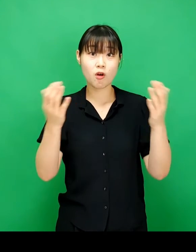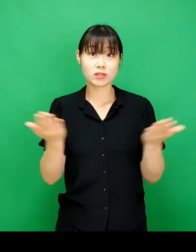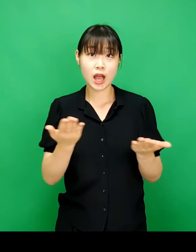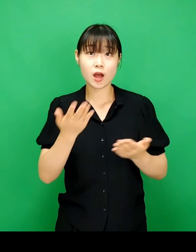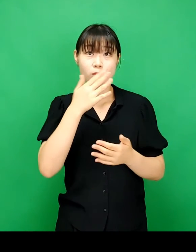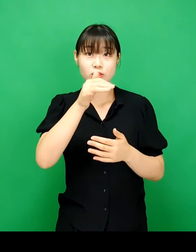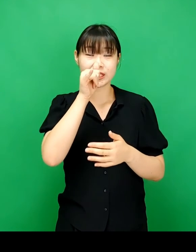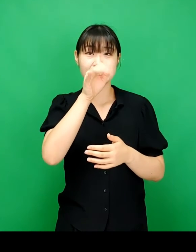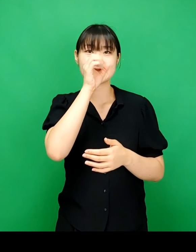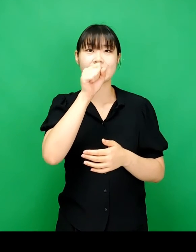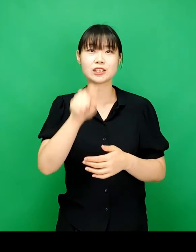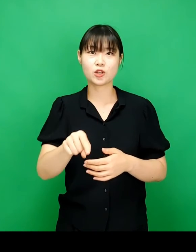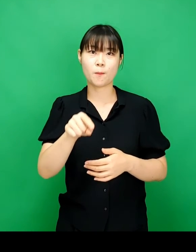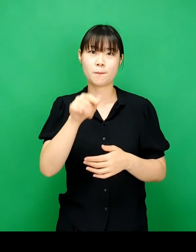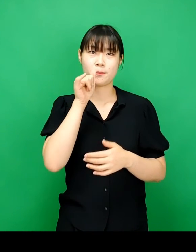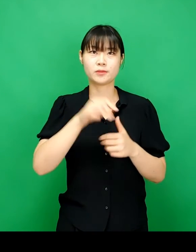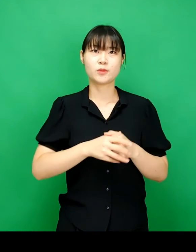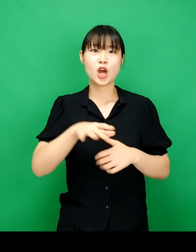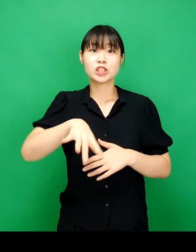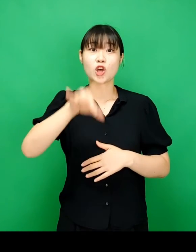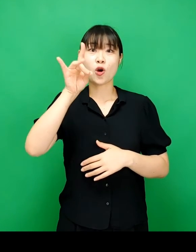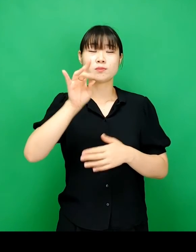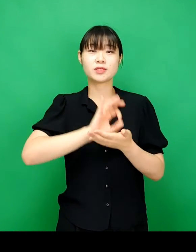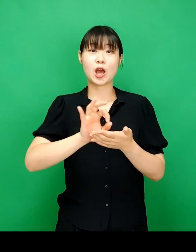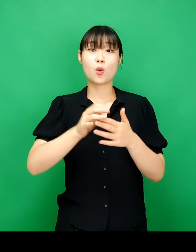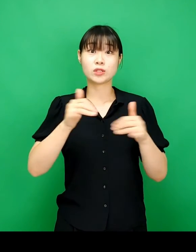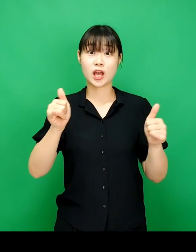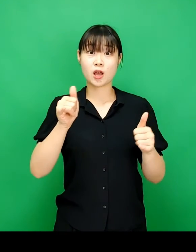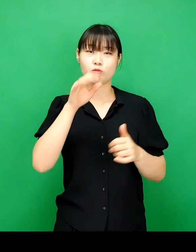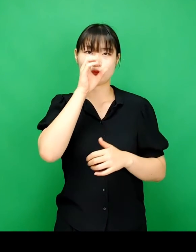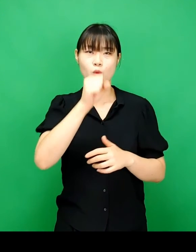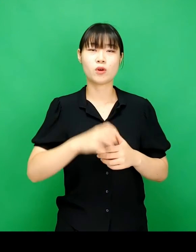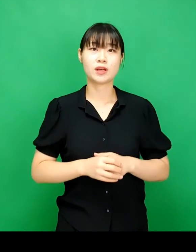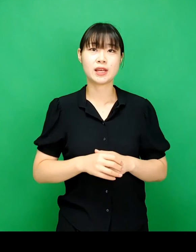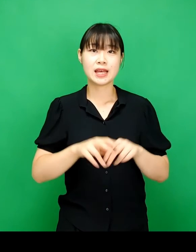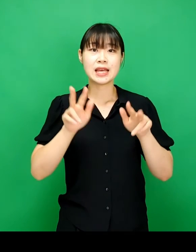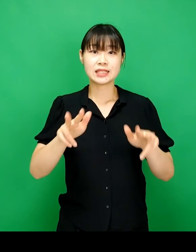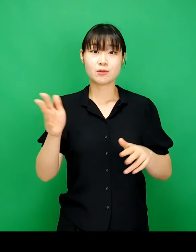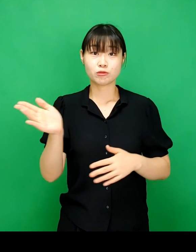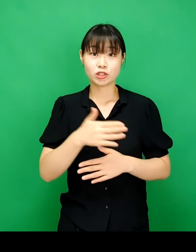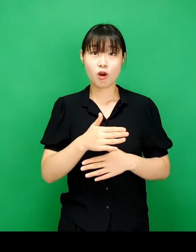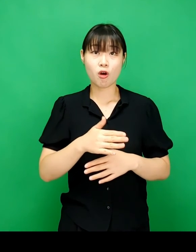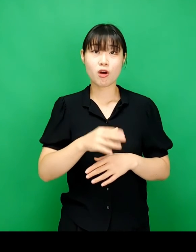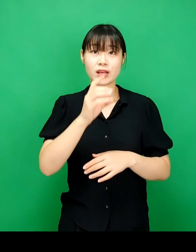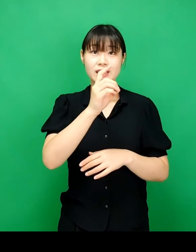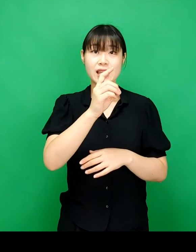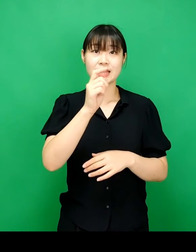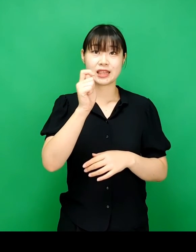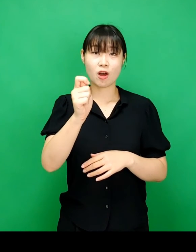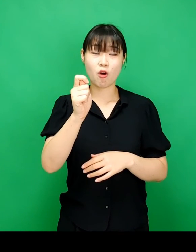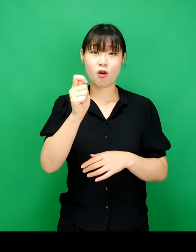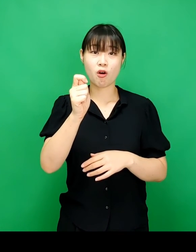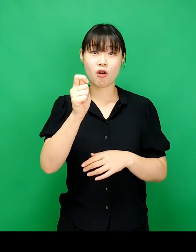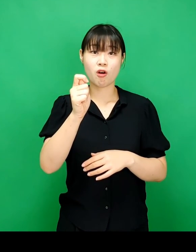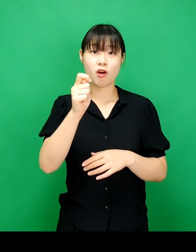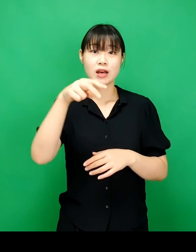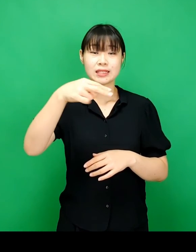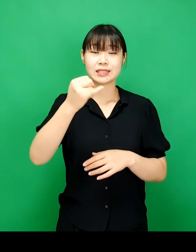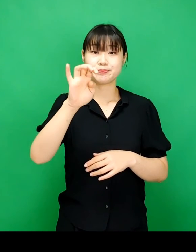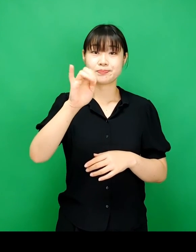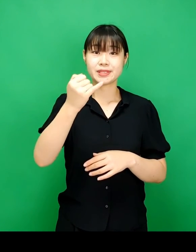보면서 작업할 수 있다는 장점이 있기 때문에 초심자에게 좋습니다. 이제부터 예제